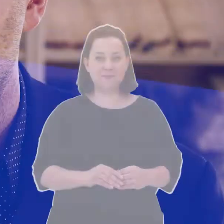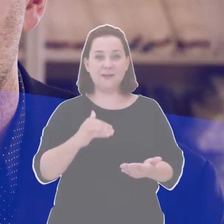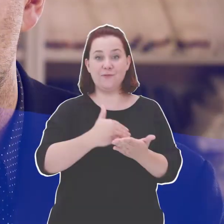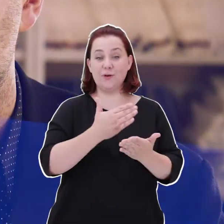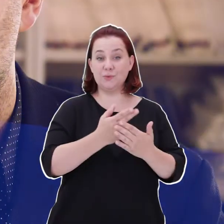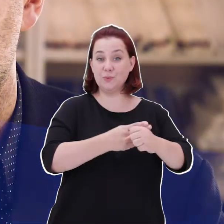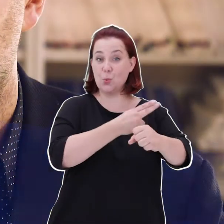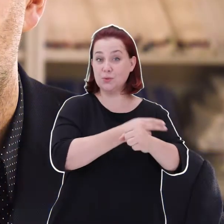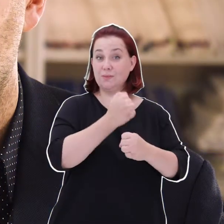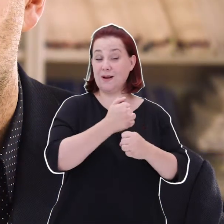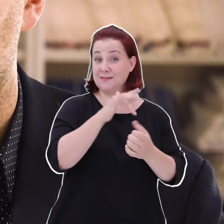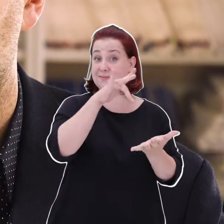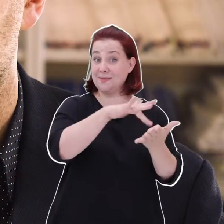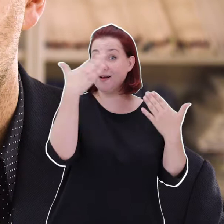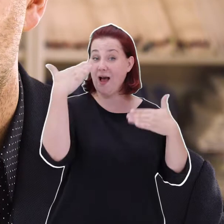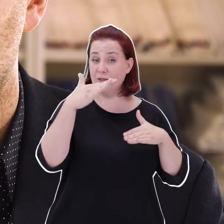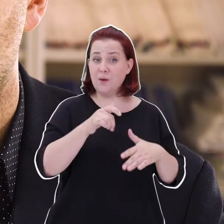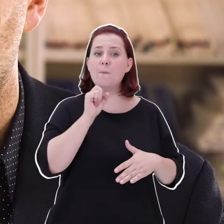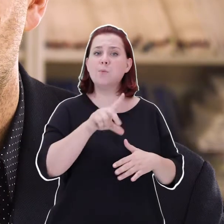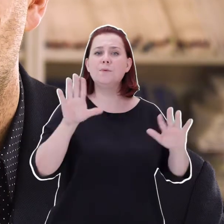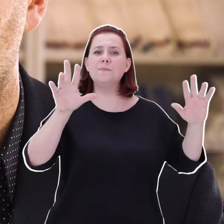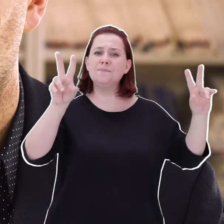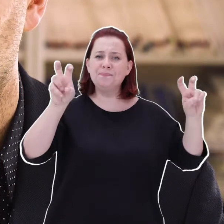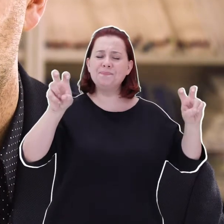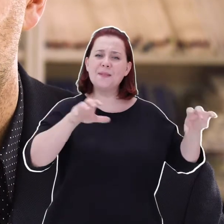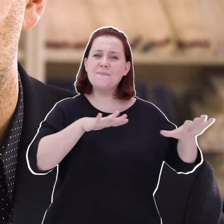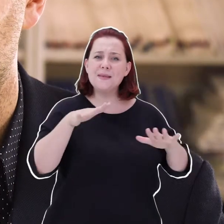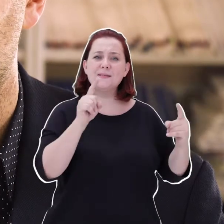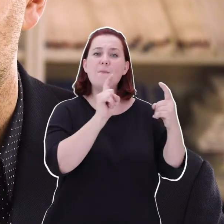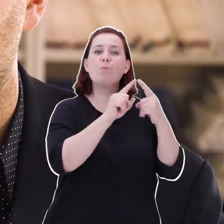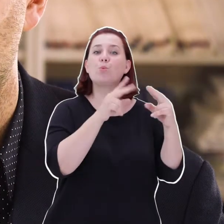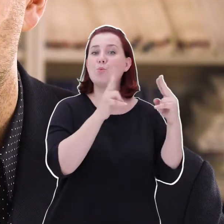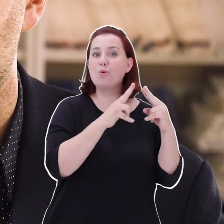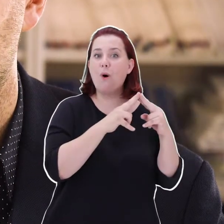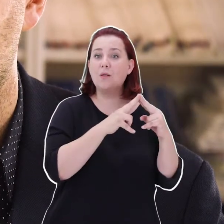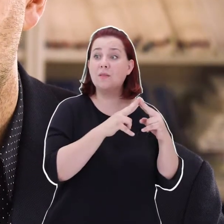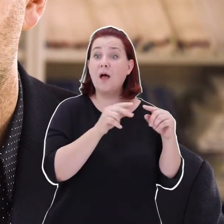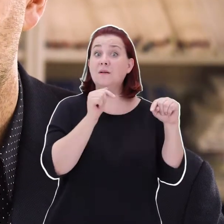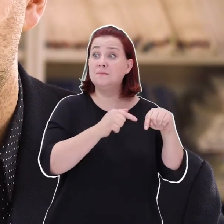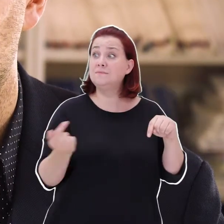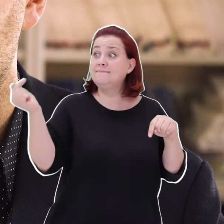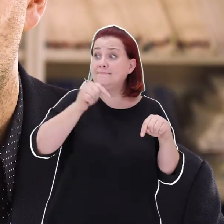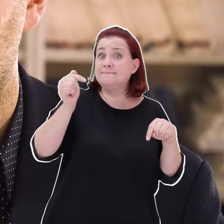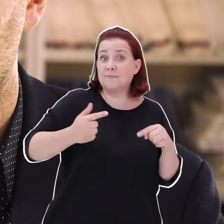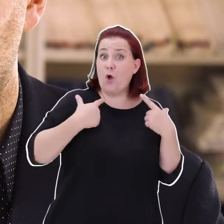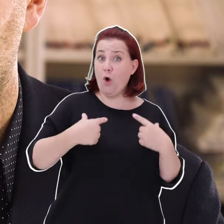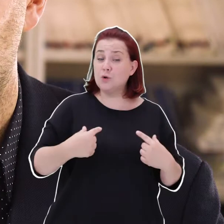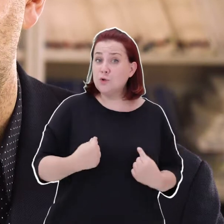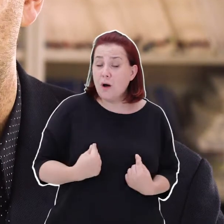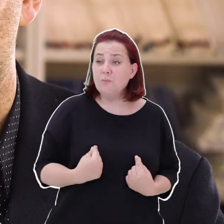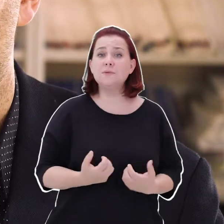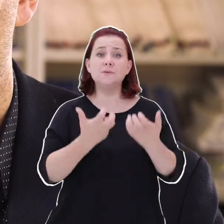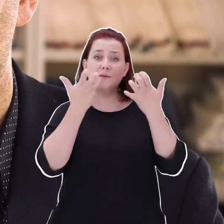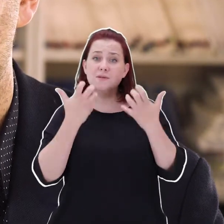W Wojewódzkim Urzędzie Pracy w Katowicach znajduje się punkt kontaktowy, z którego mogą skorzystać osoby